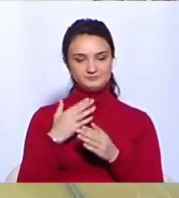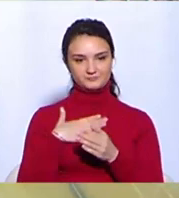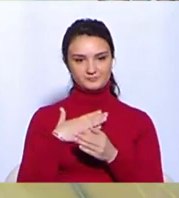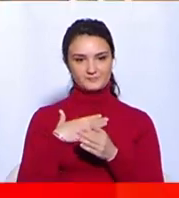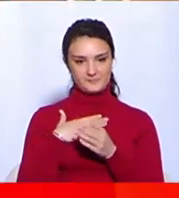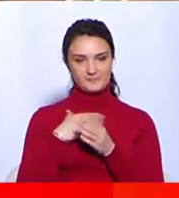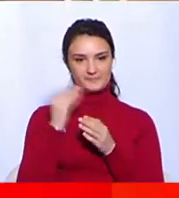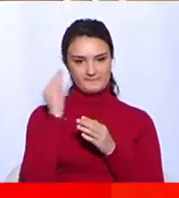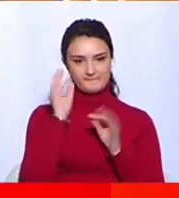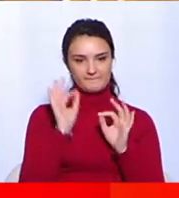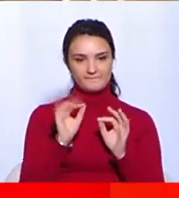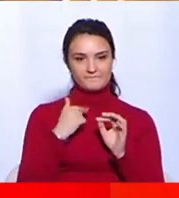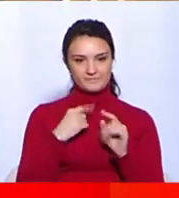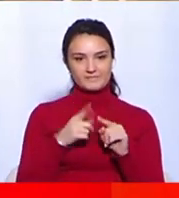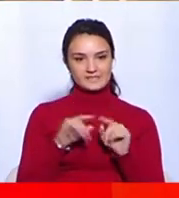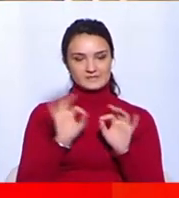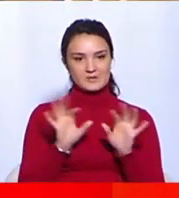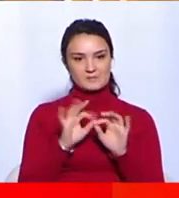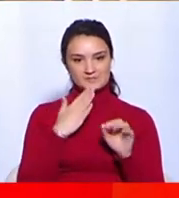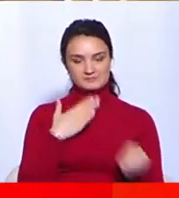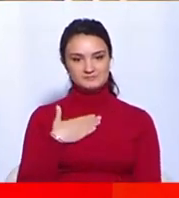ჩვენი ამოცანაც ეს არის ჩვენ იმიტომ საუბრობთ